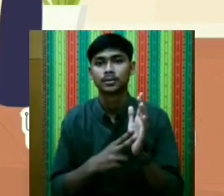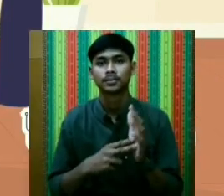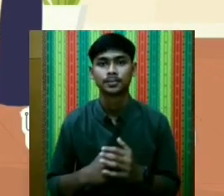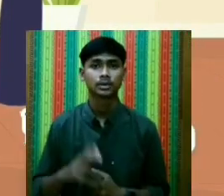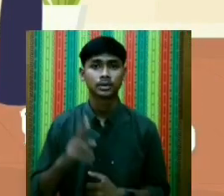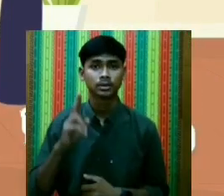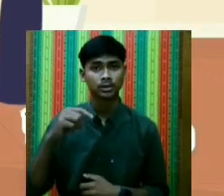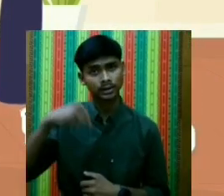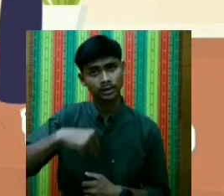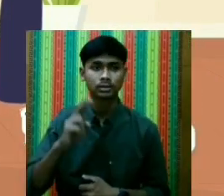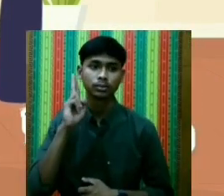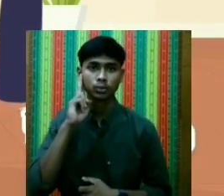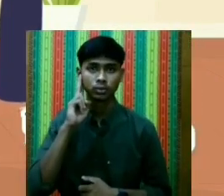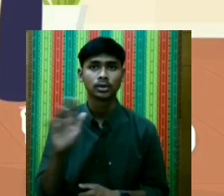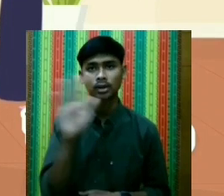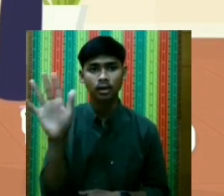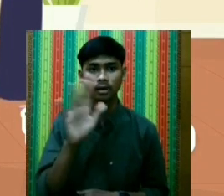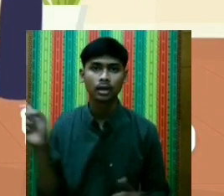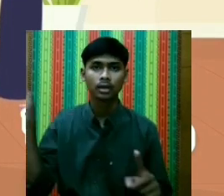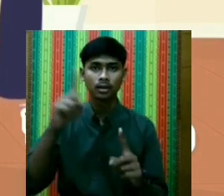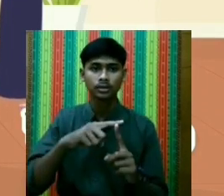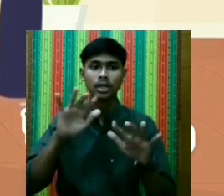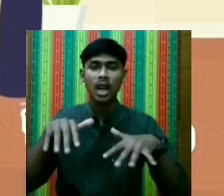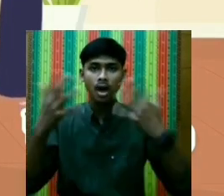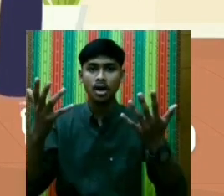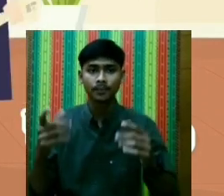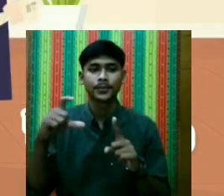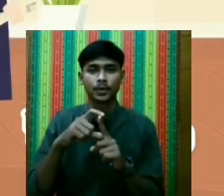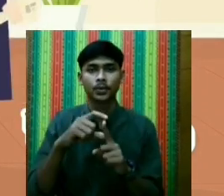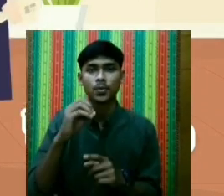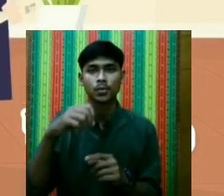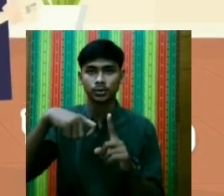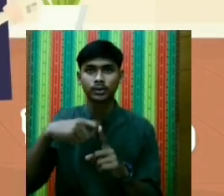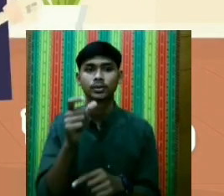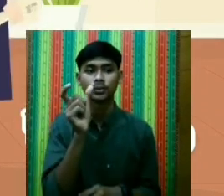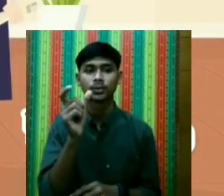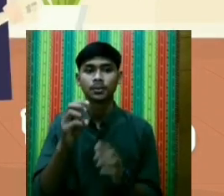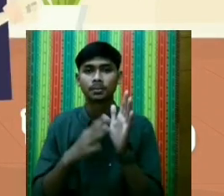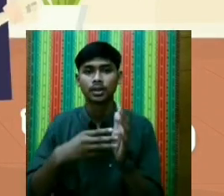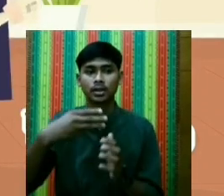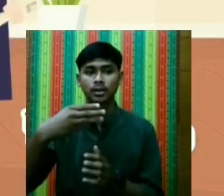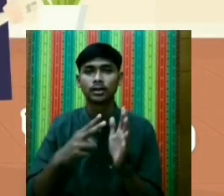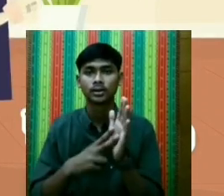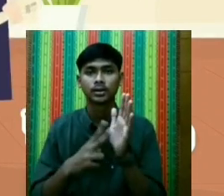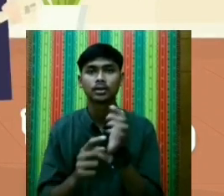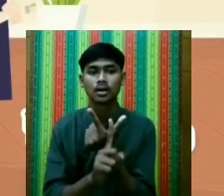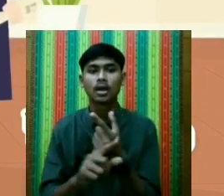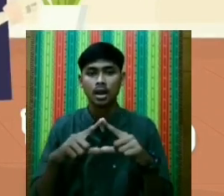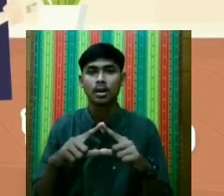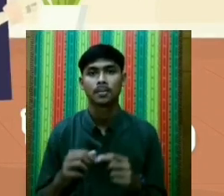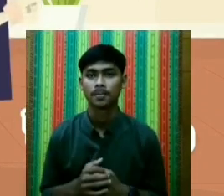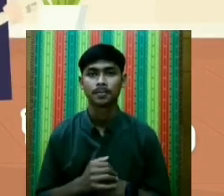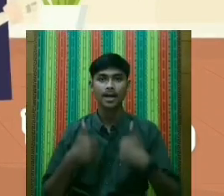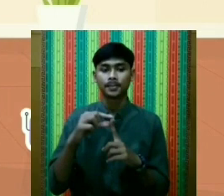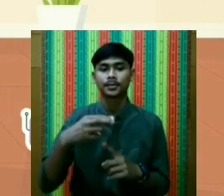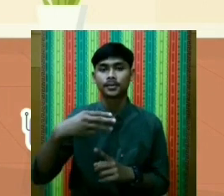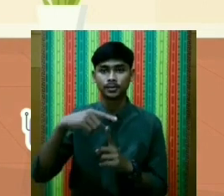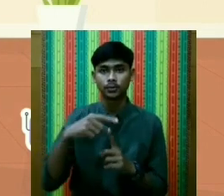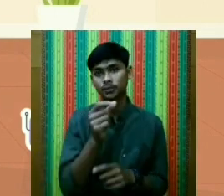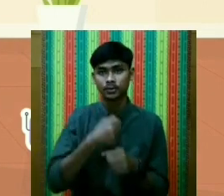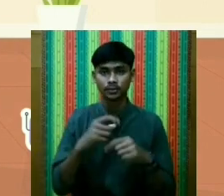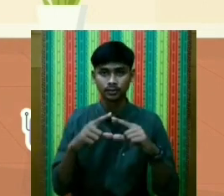petugas membagikan produk Mako petugas pelayan kami akan menanti menuju kasir